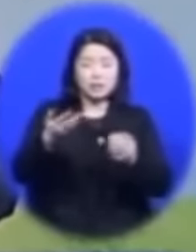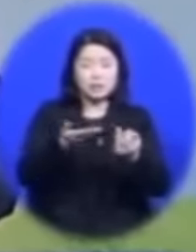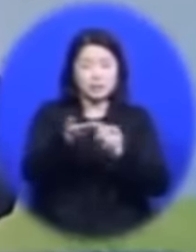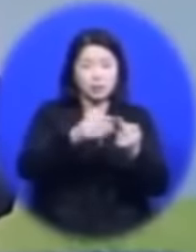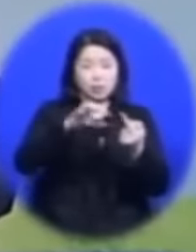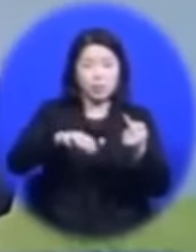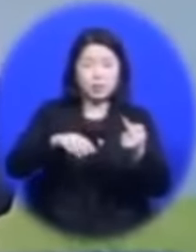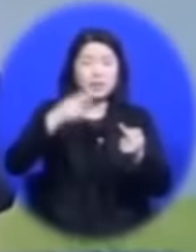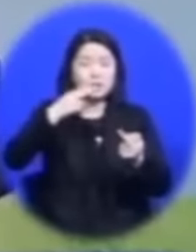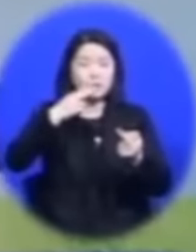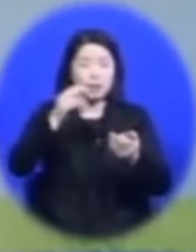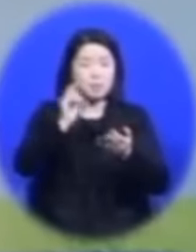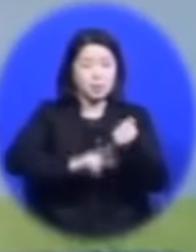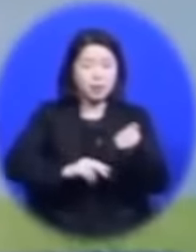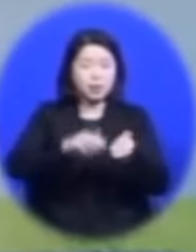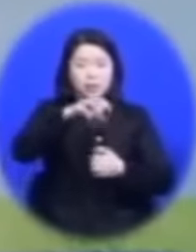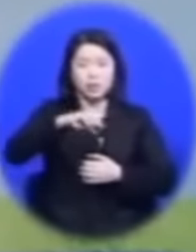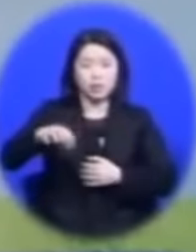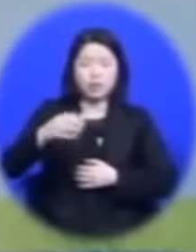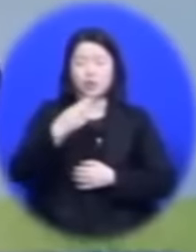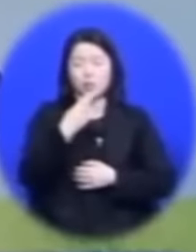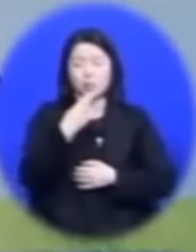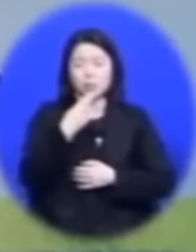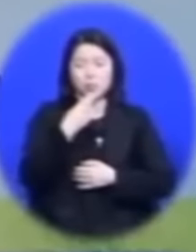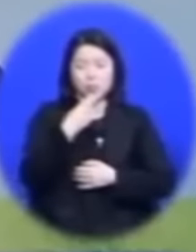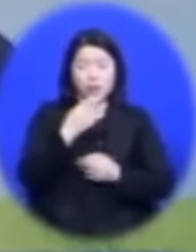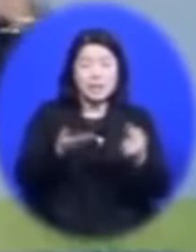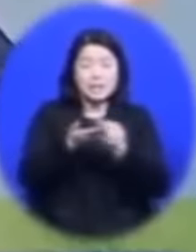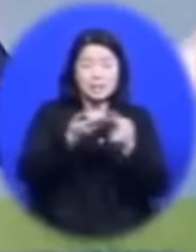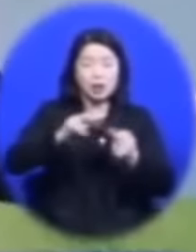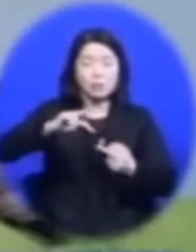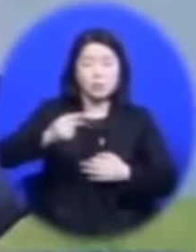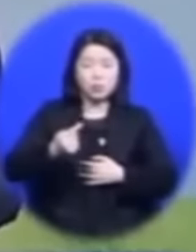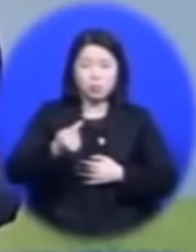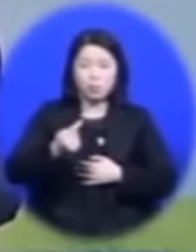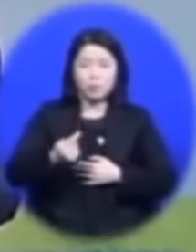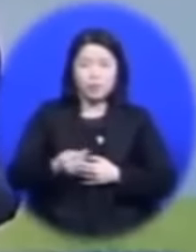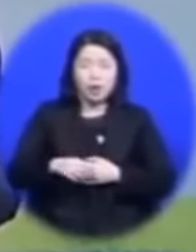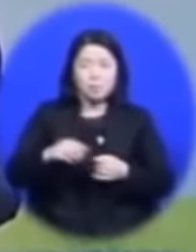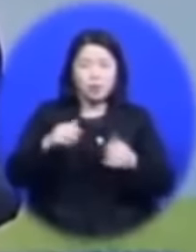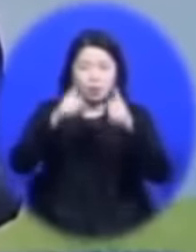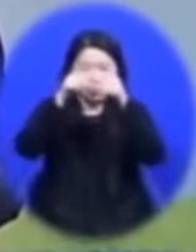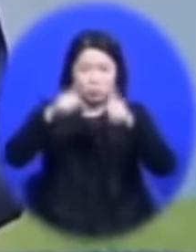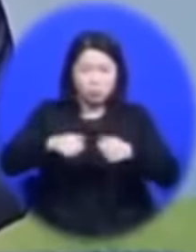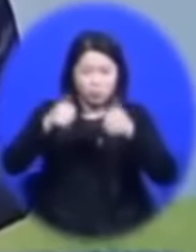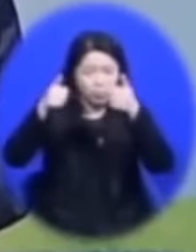없습니다. 섬인데도 미신도 없고 제사 드리는 집도 없습니다.